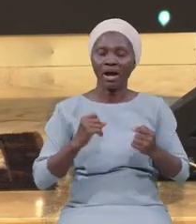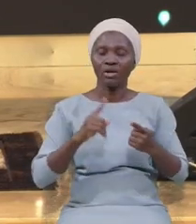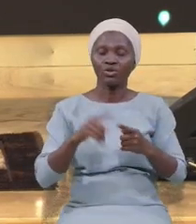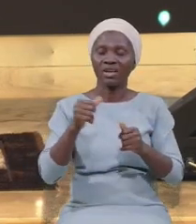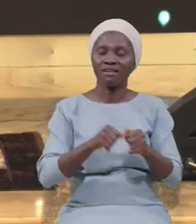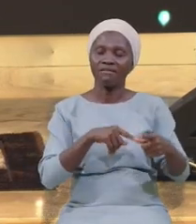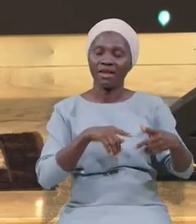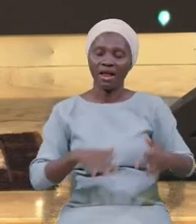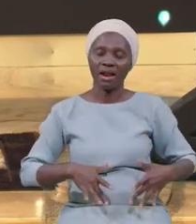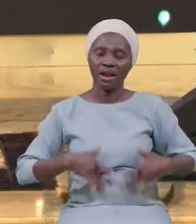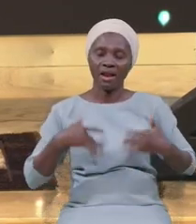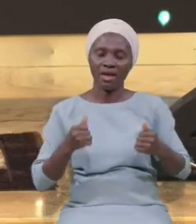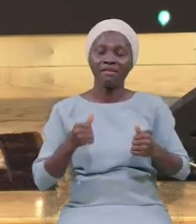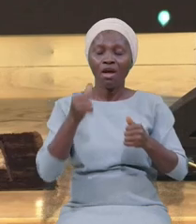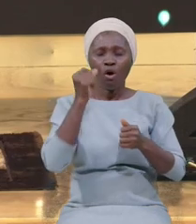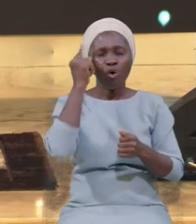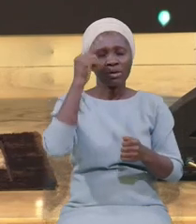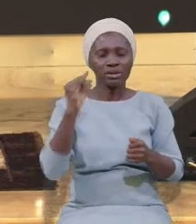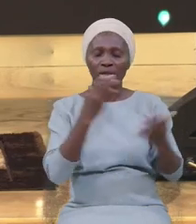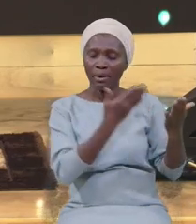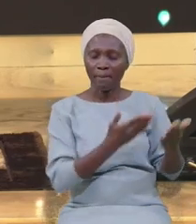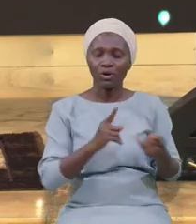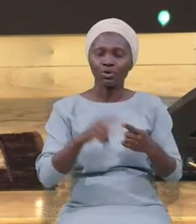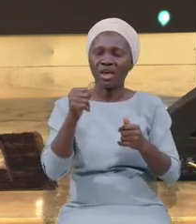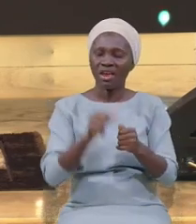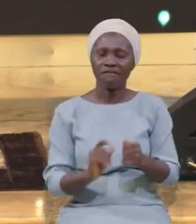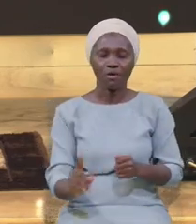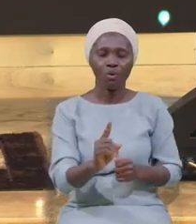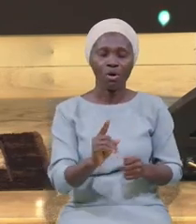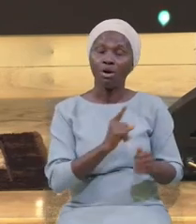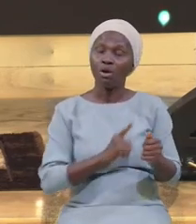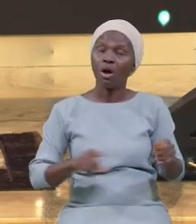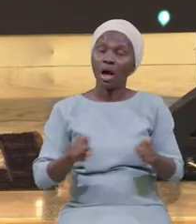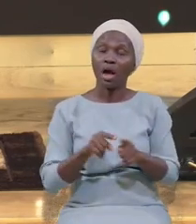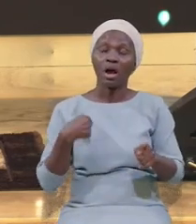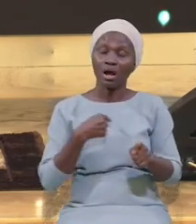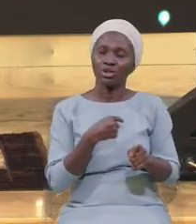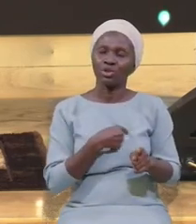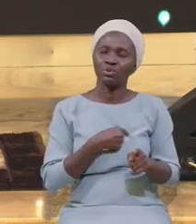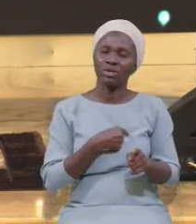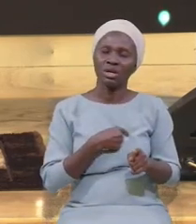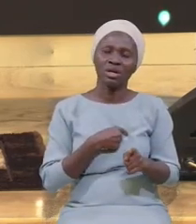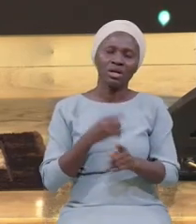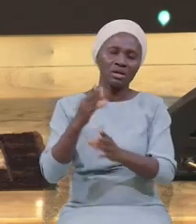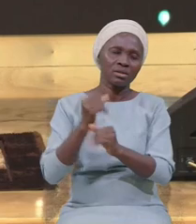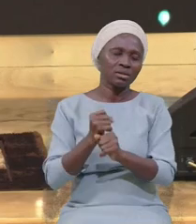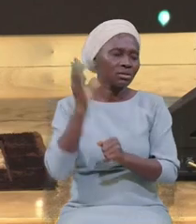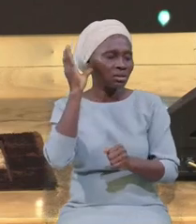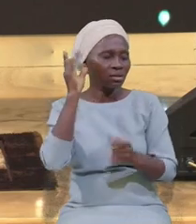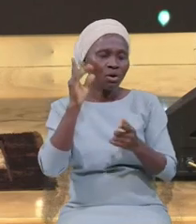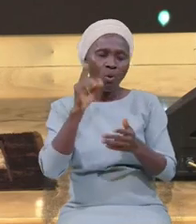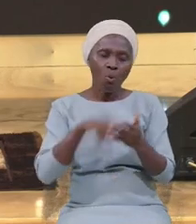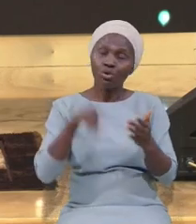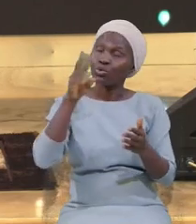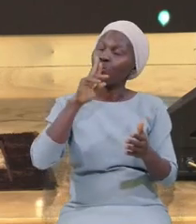vie, la compréhension à tous. Seigneur, comme nous percevons et que nous voyons ce que tu nous dis, qu'il y ait